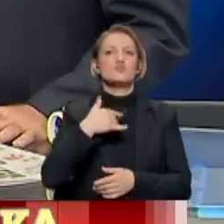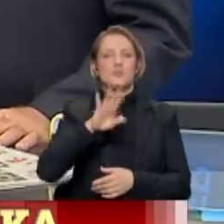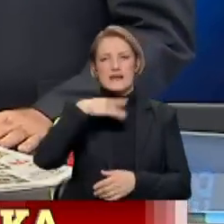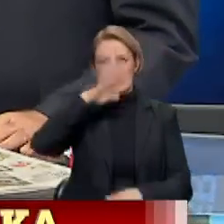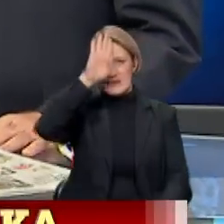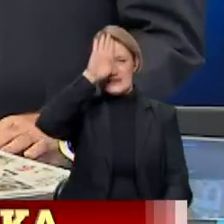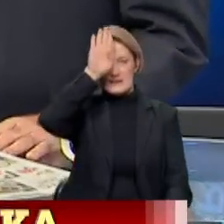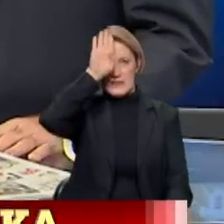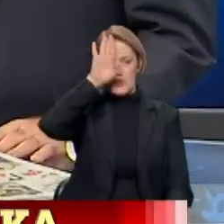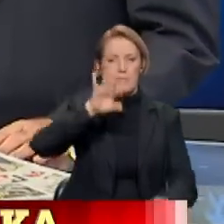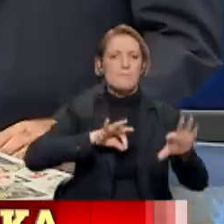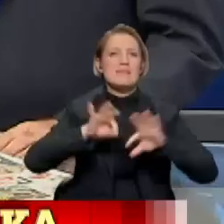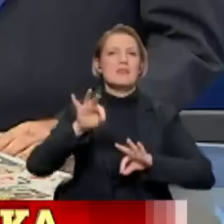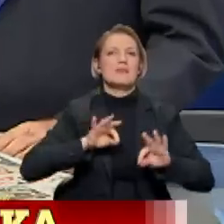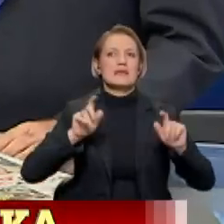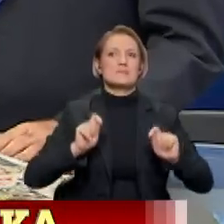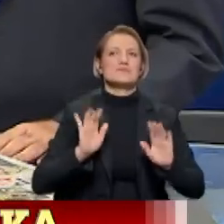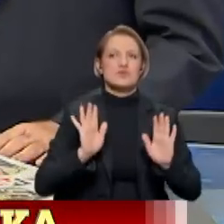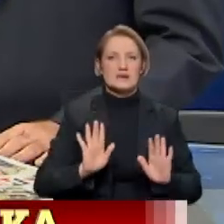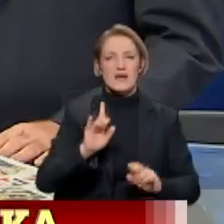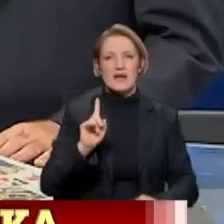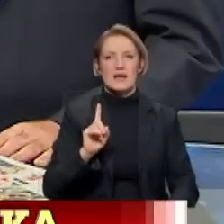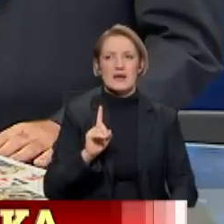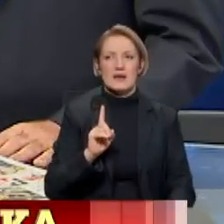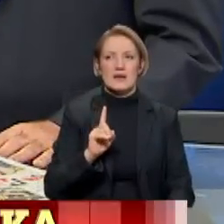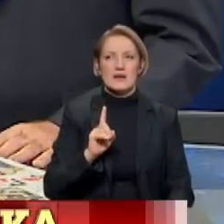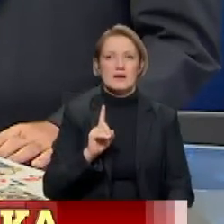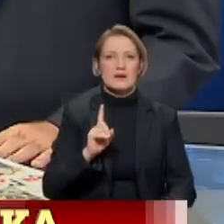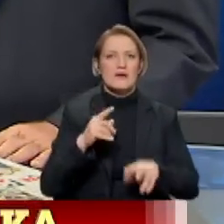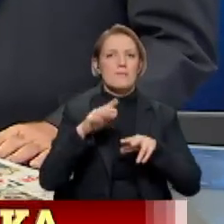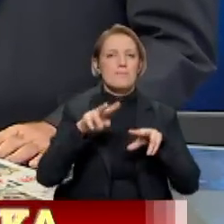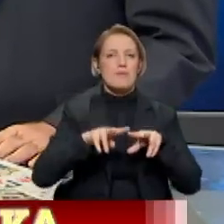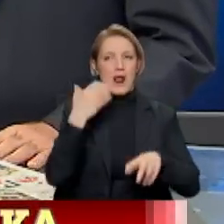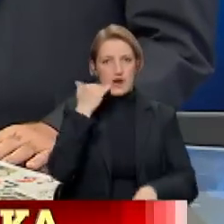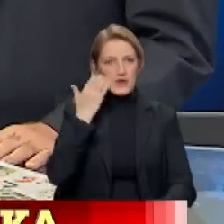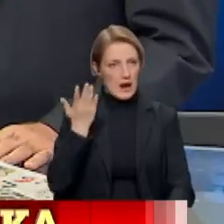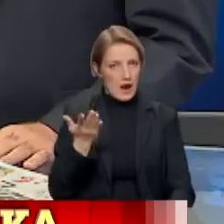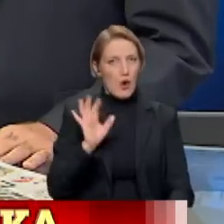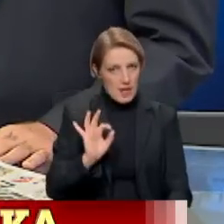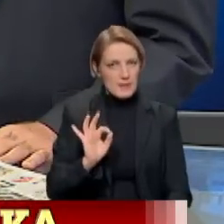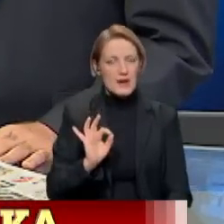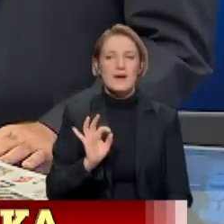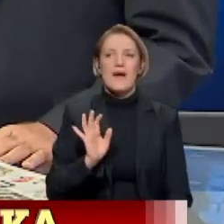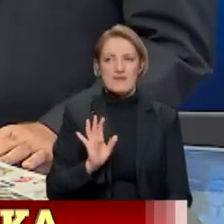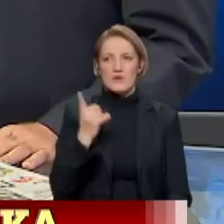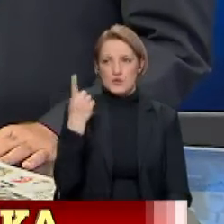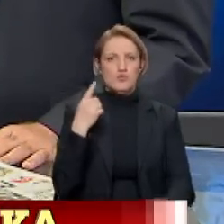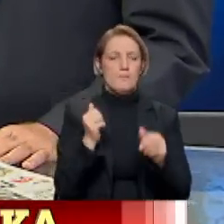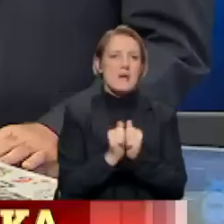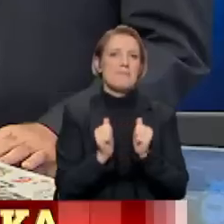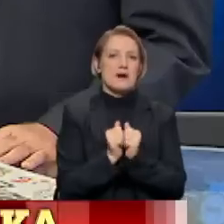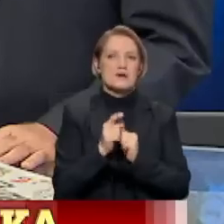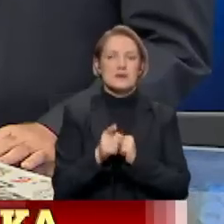İstanbul planı yapılmıştı. İlginçtir. Kiminle? Sayın Akşener'le. Öyle mi? Evet. Dün biz